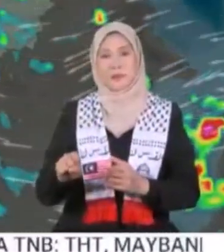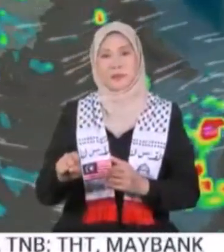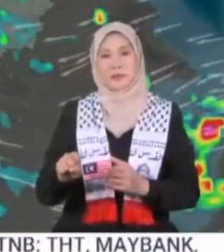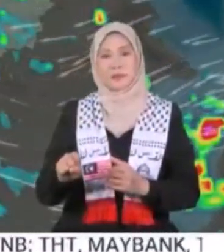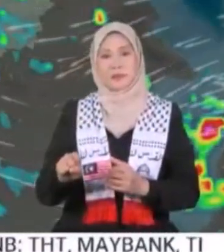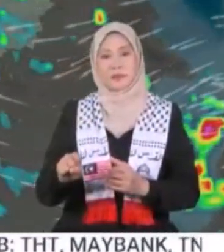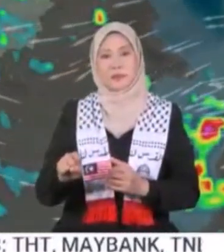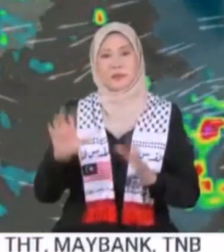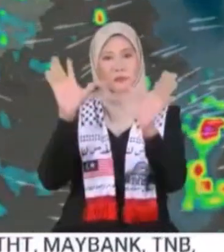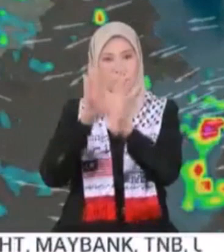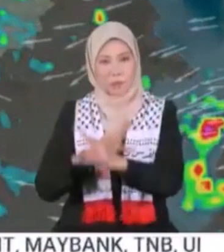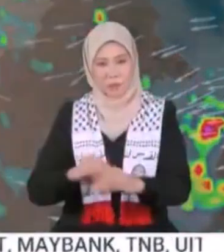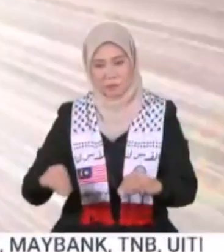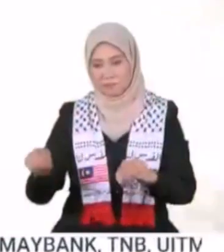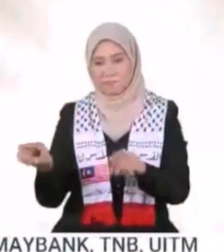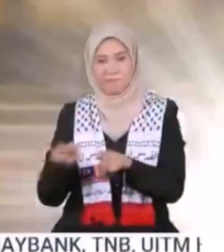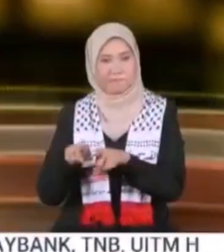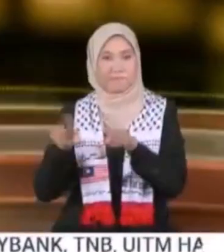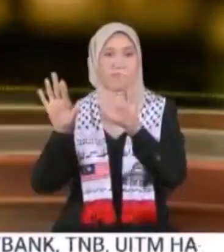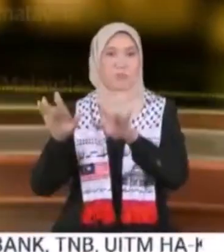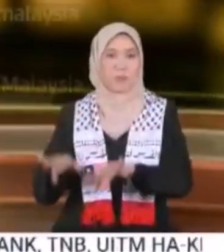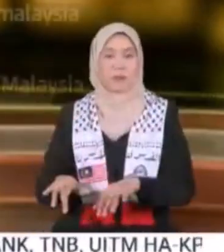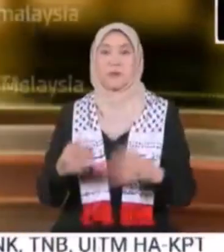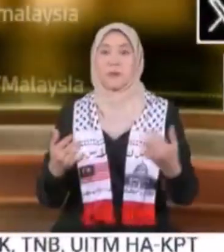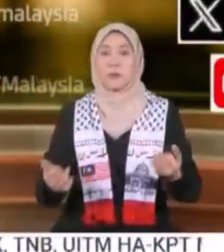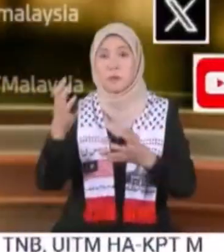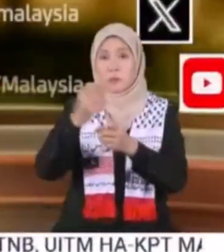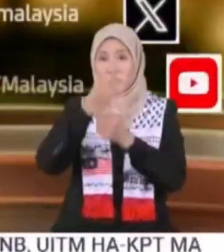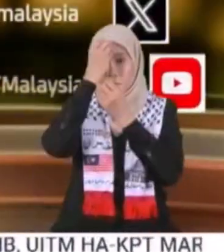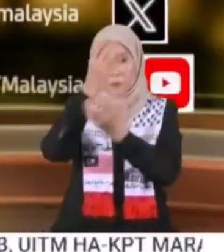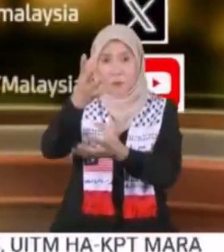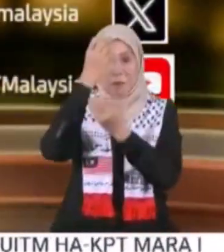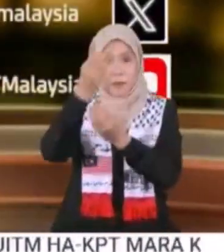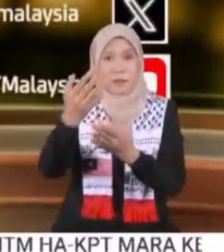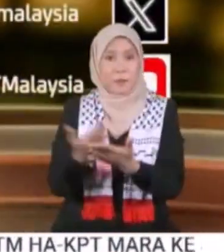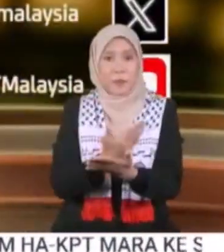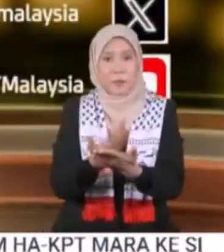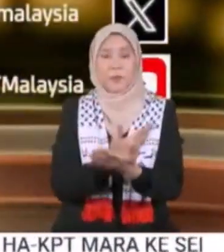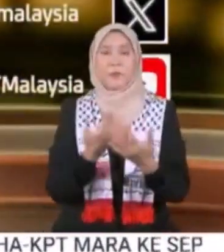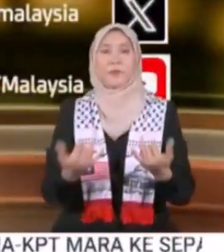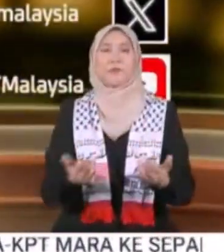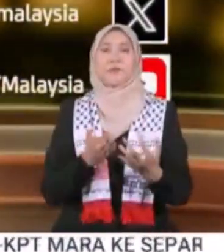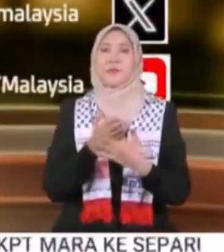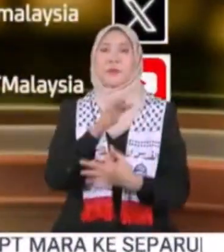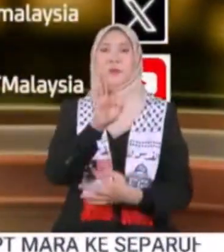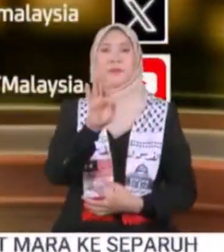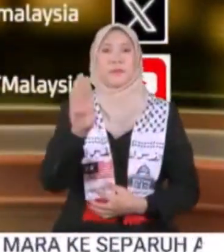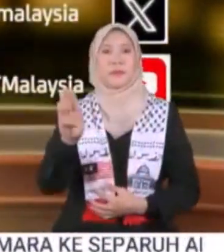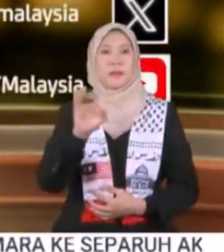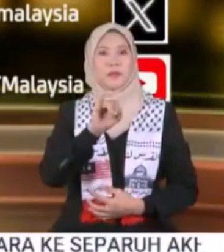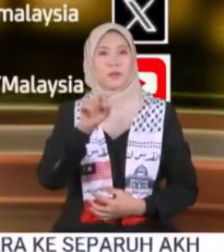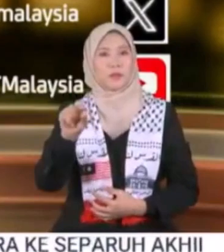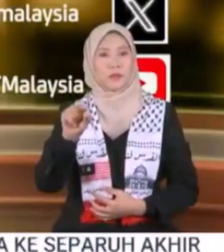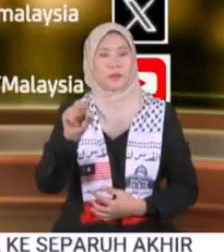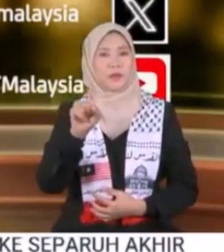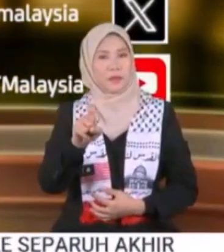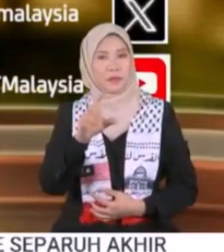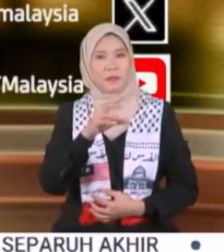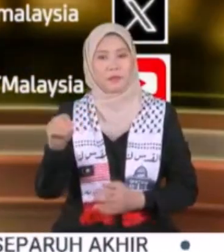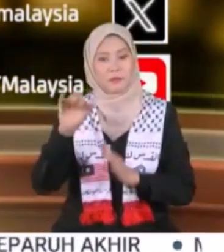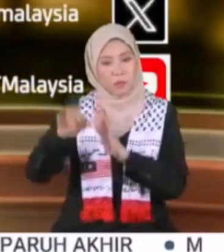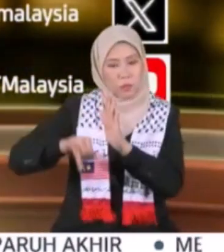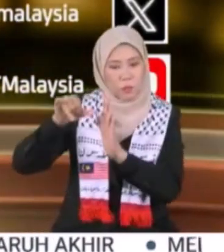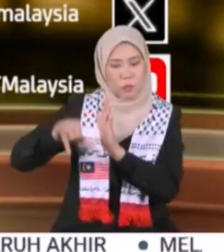pedalaman Sarawak. Baiklah, untuk mendapatkan info cuaca terkini, boleh ikuti kami di Facebook, Instagram, X serta